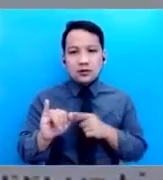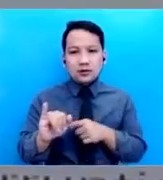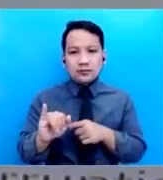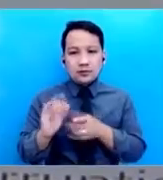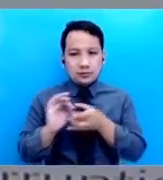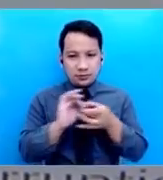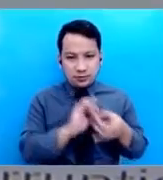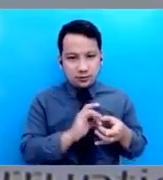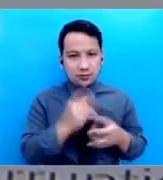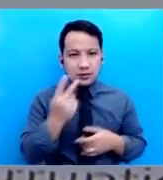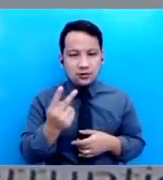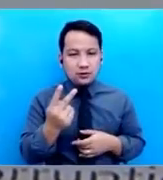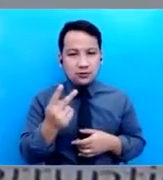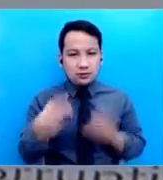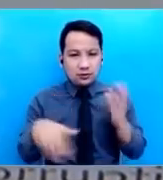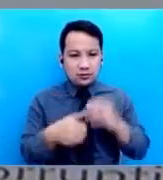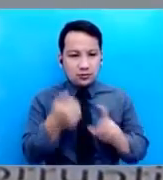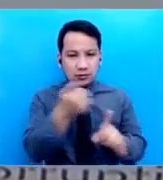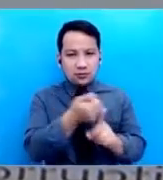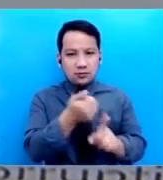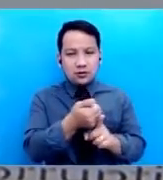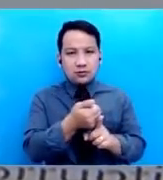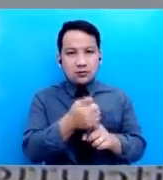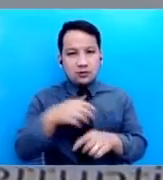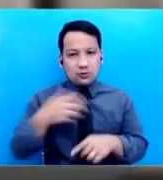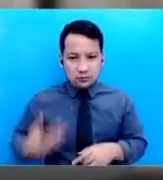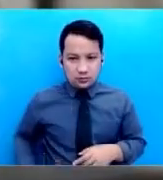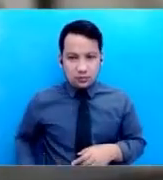pagkakadawit ng dalawa sa mga inambush sa umano'y korupsyon sa